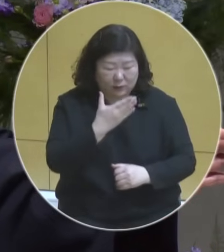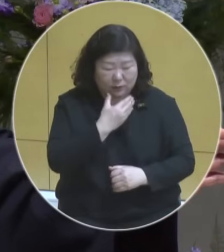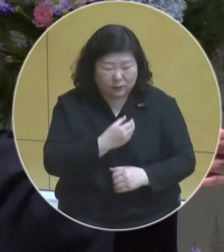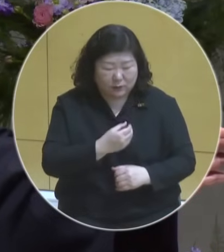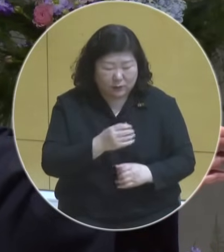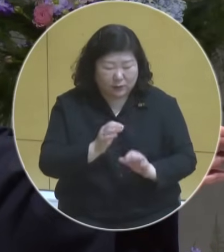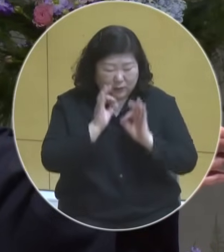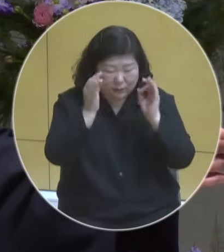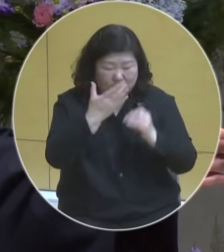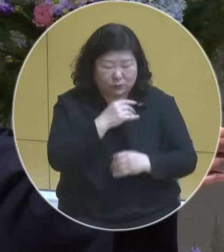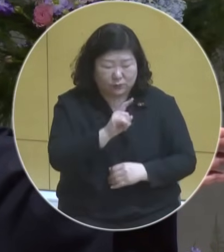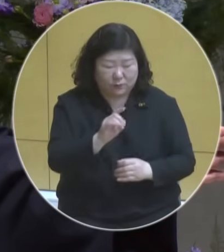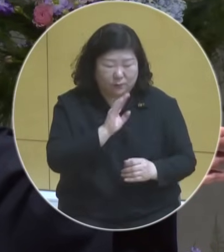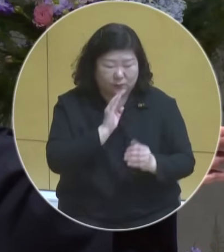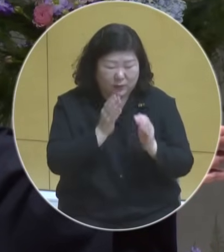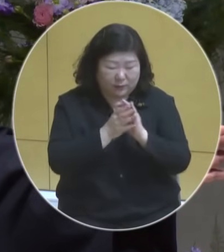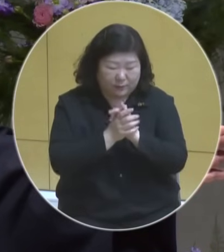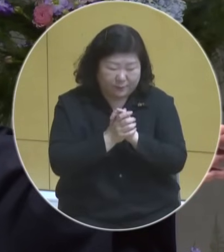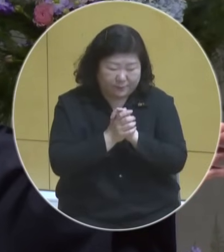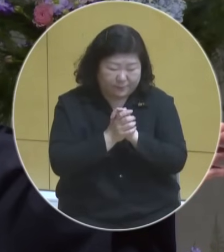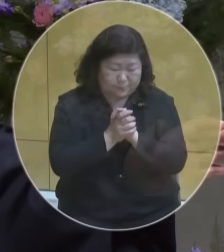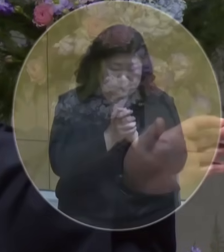축원하옵나이다 아멘